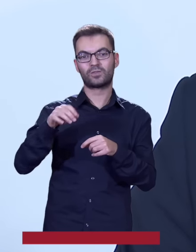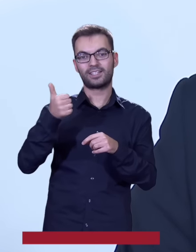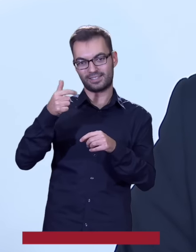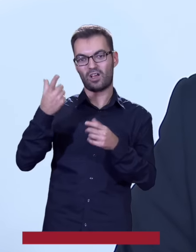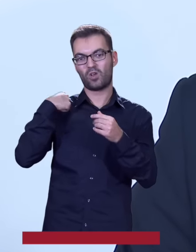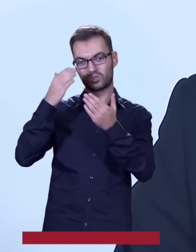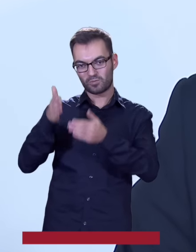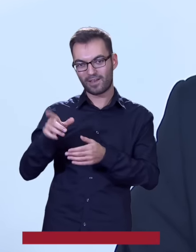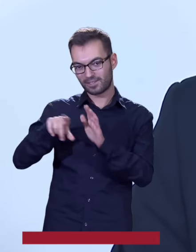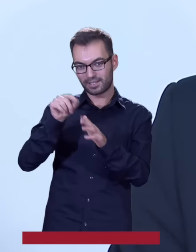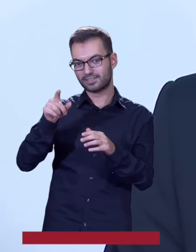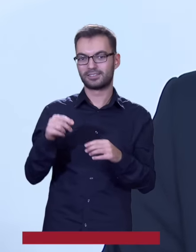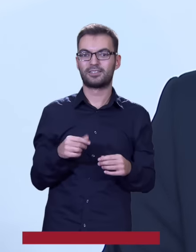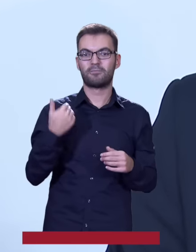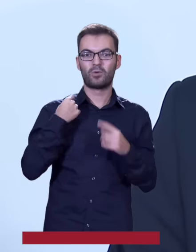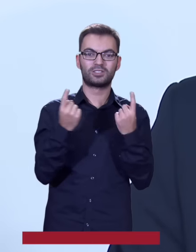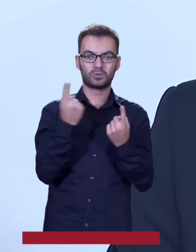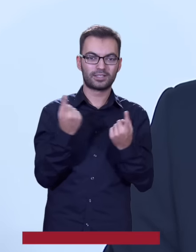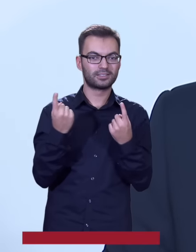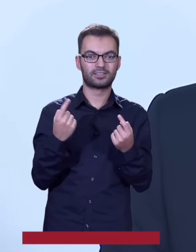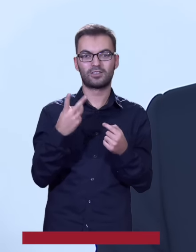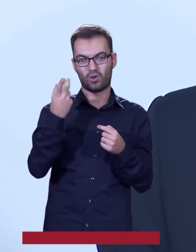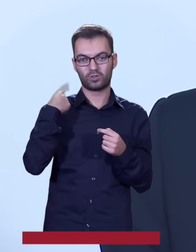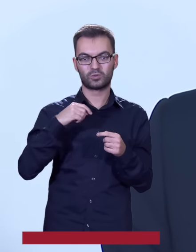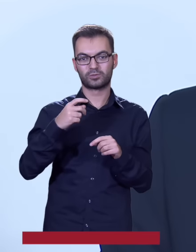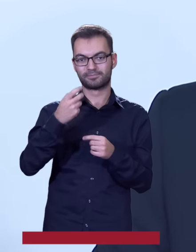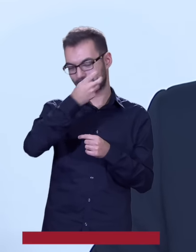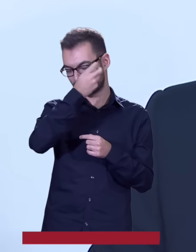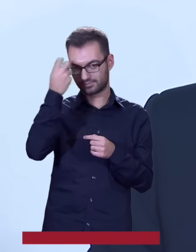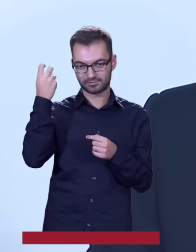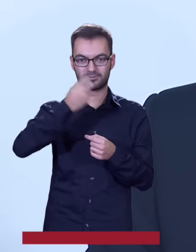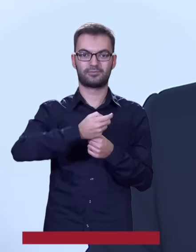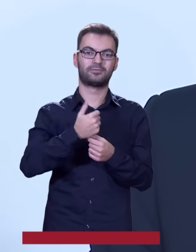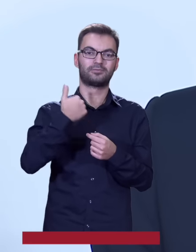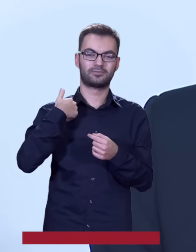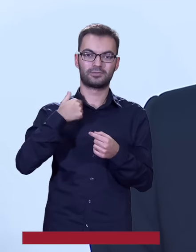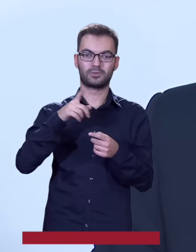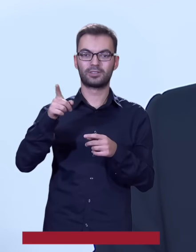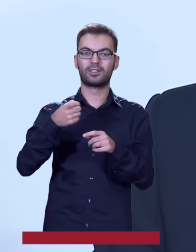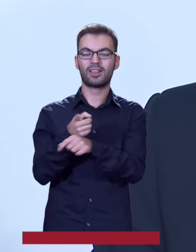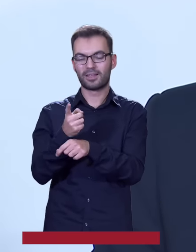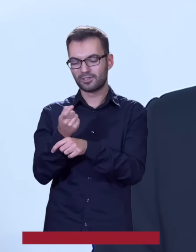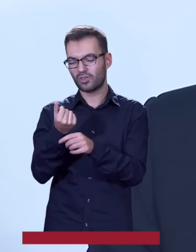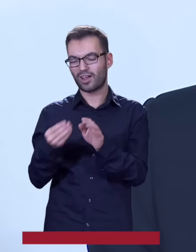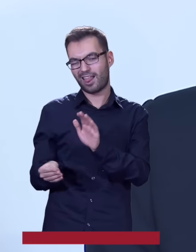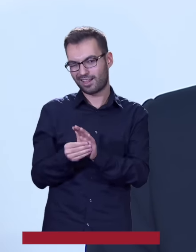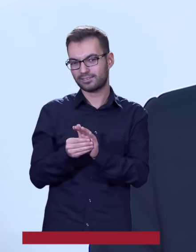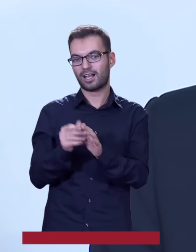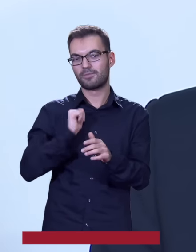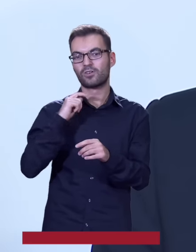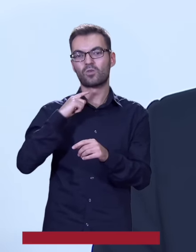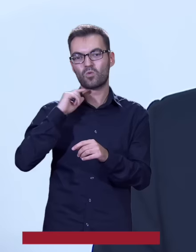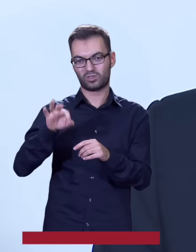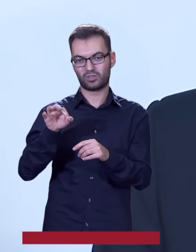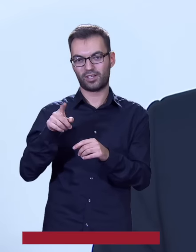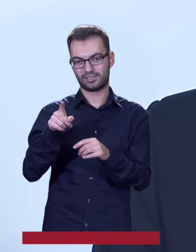osobę. Odnotowano przypadek dwóch osób w stanie nietrzeźwym, które zostały nakłonione za drobną opłatą na